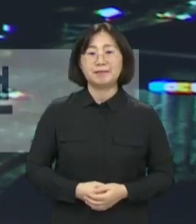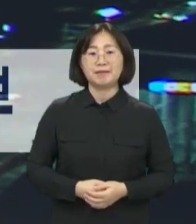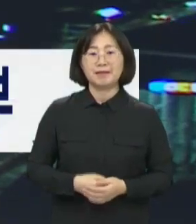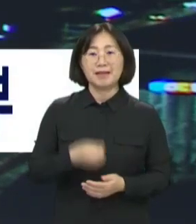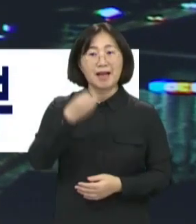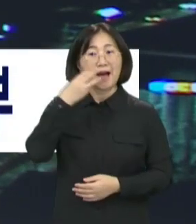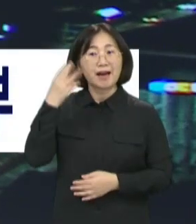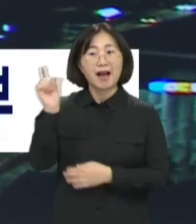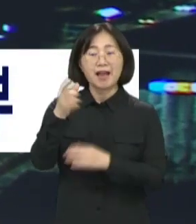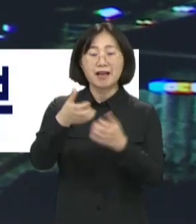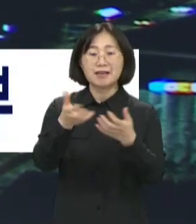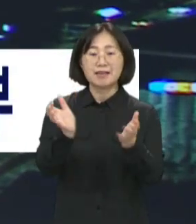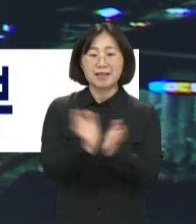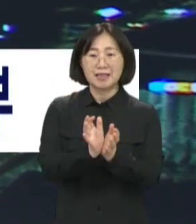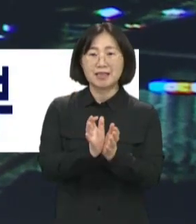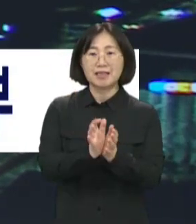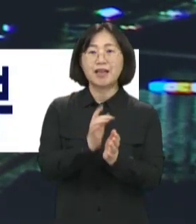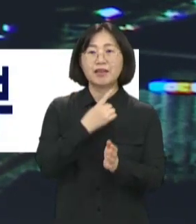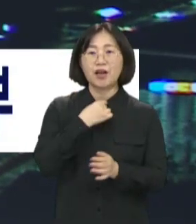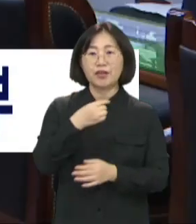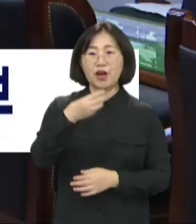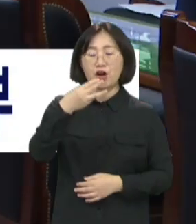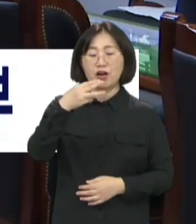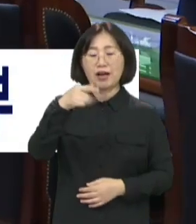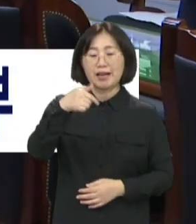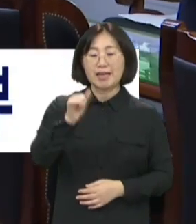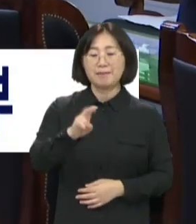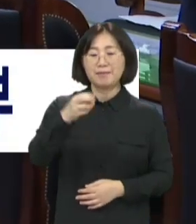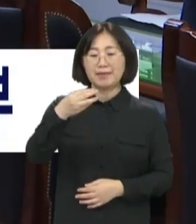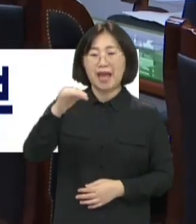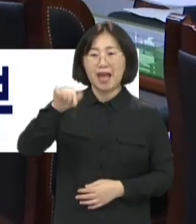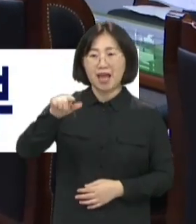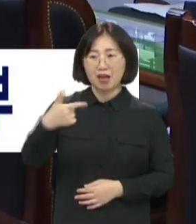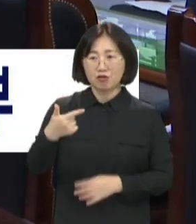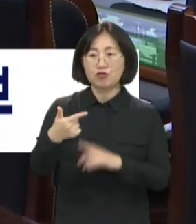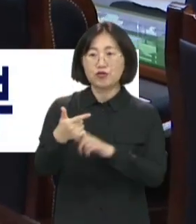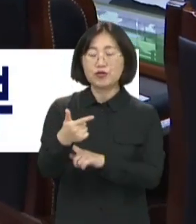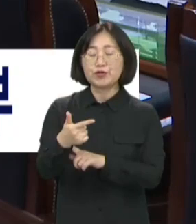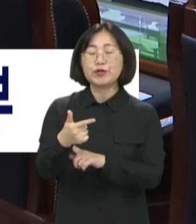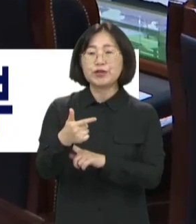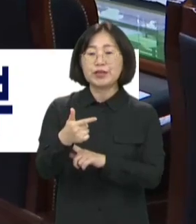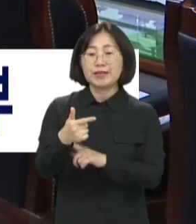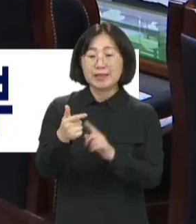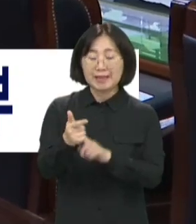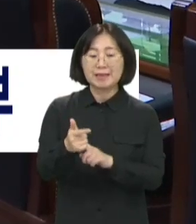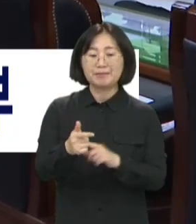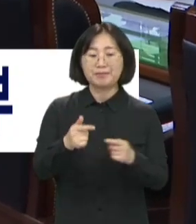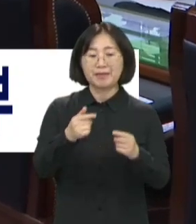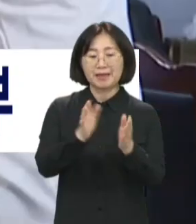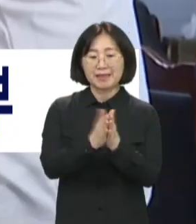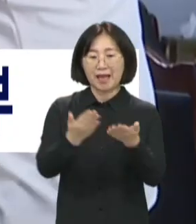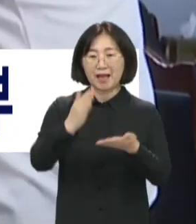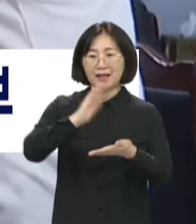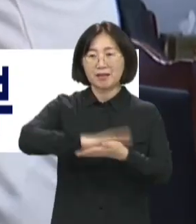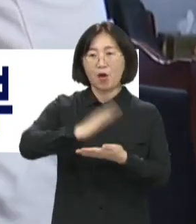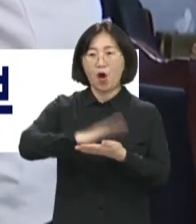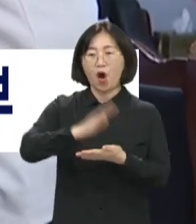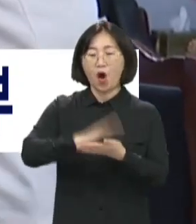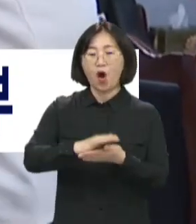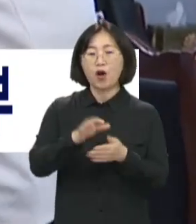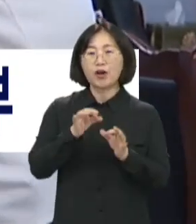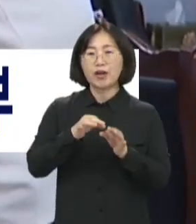프로야구 한화이글스 레전드 김태균 해설위원이 책 출간 수익금 500만 원을 홍성사랑 장학회에